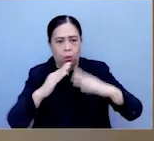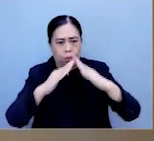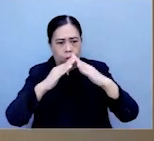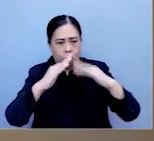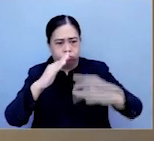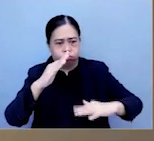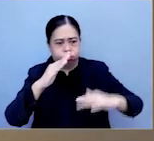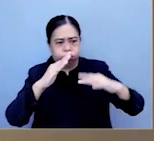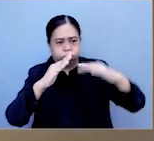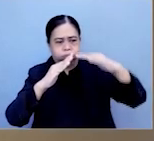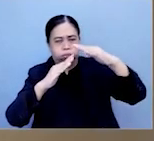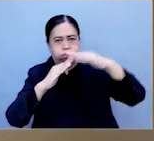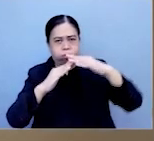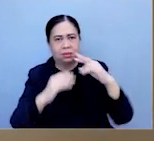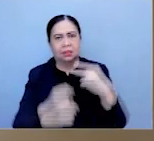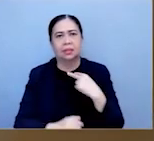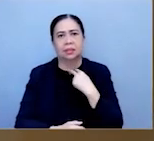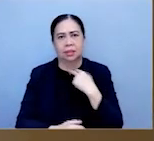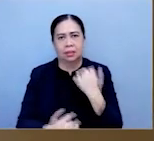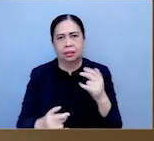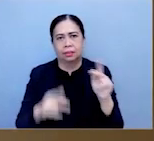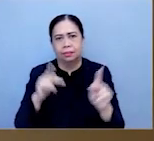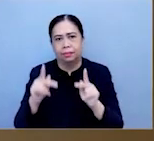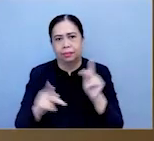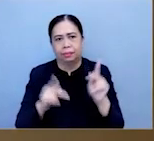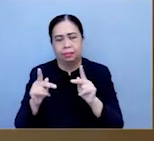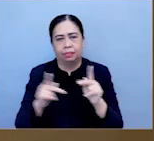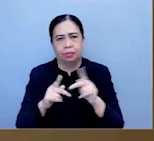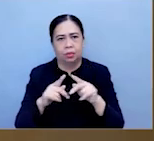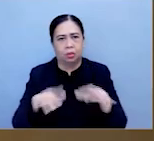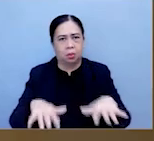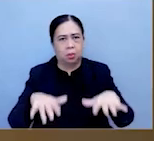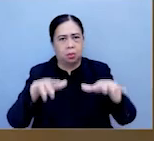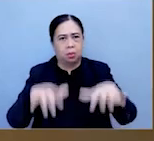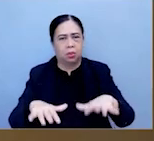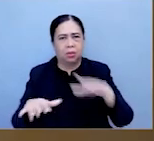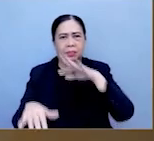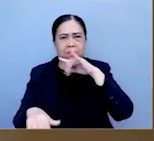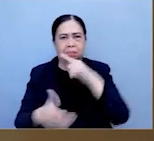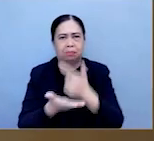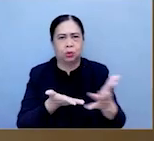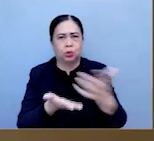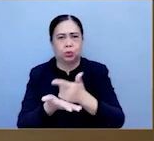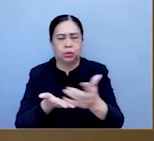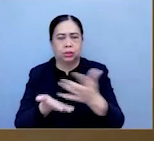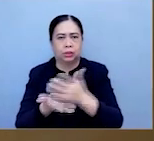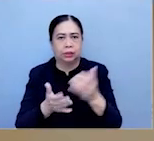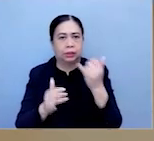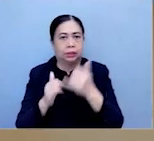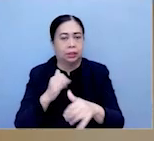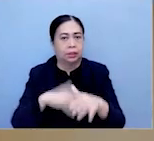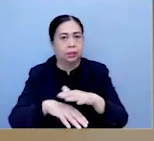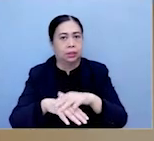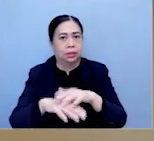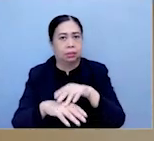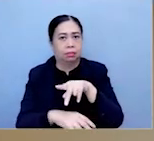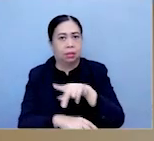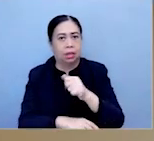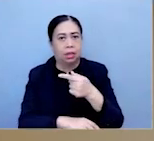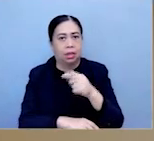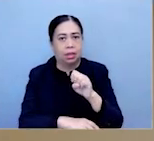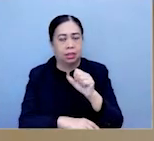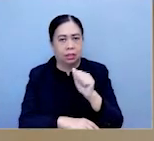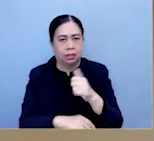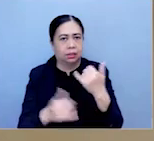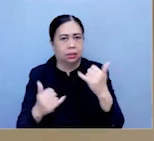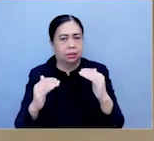baha. Stranded tuloy ang mga residente. Nagsilutangan naman ang mga basura. Sa huling abiso ng pag-asa, nakataas pa rin